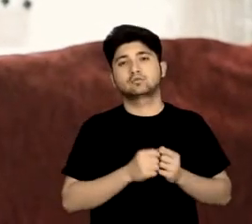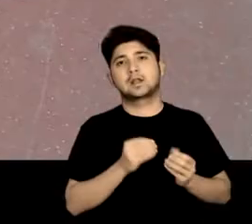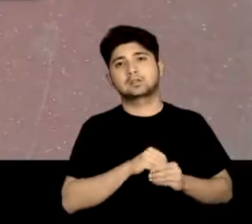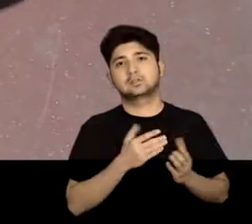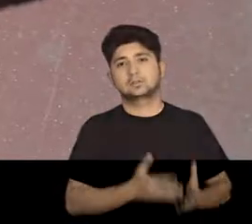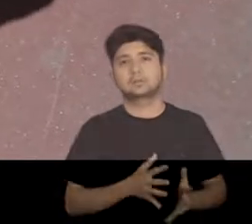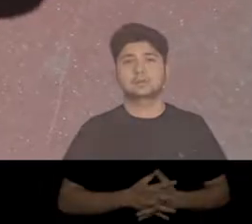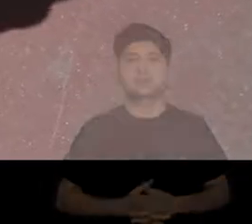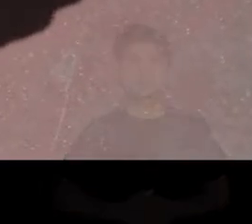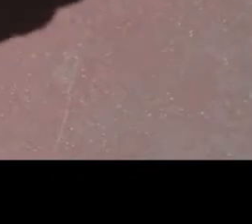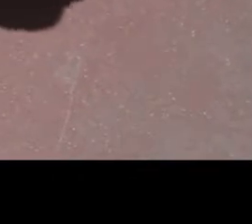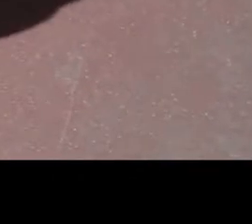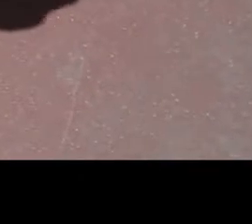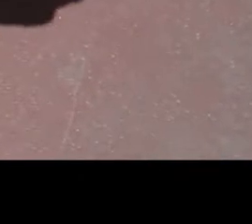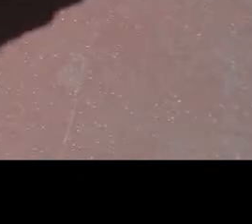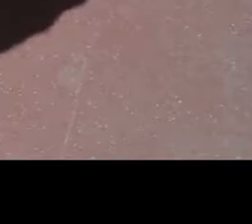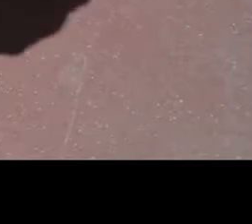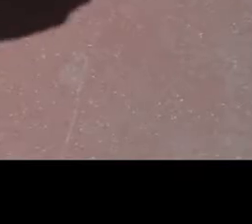Büşra'ya.